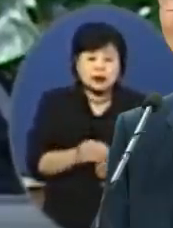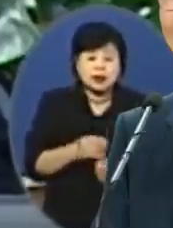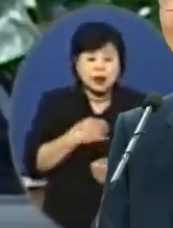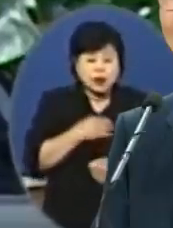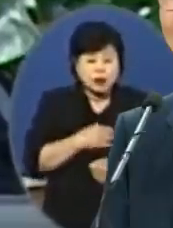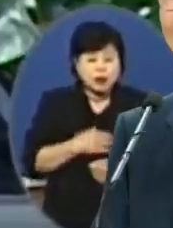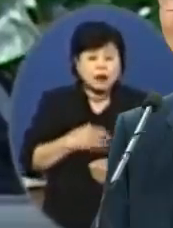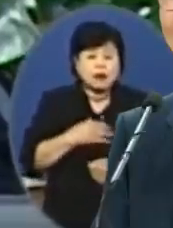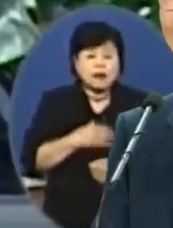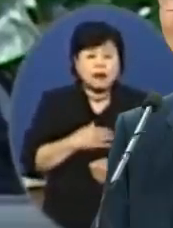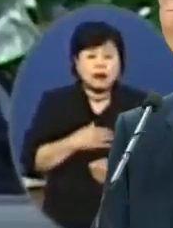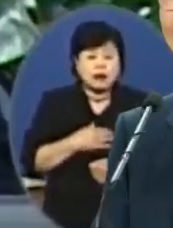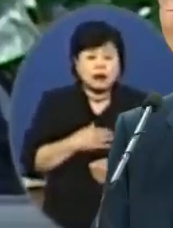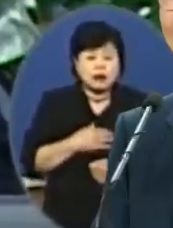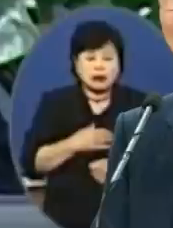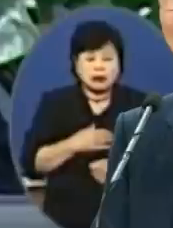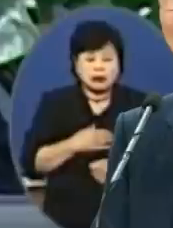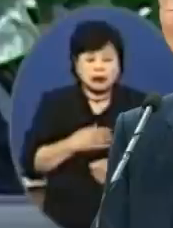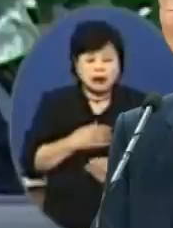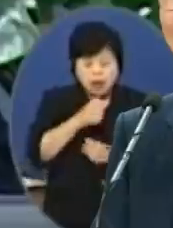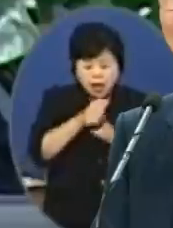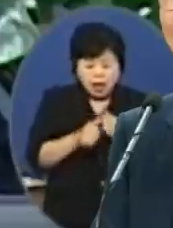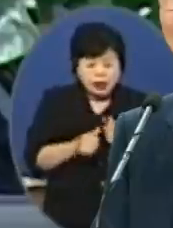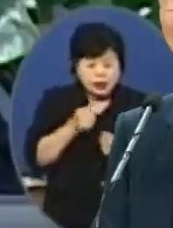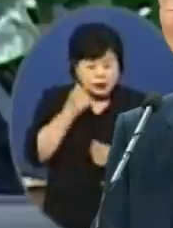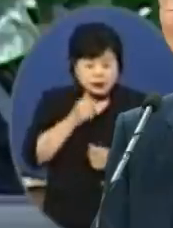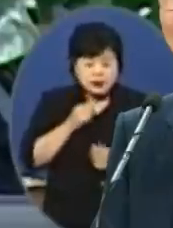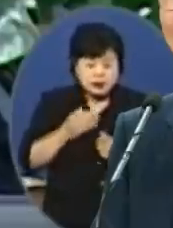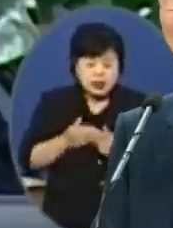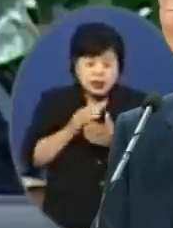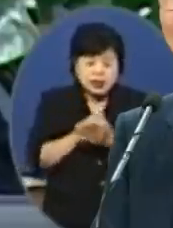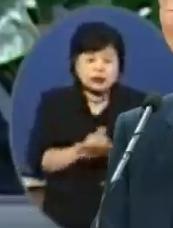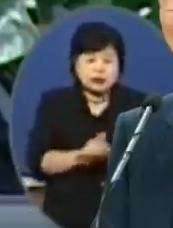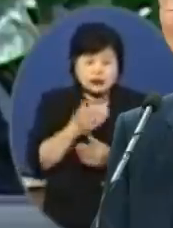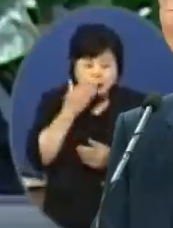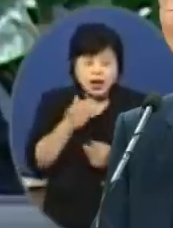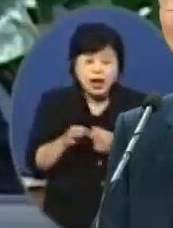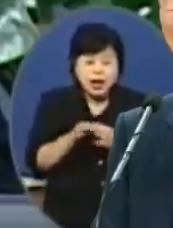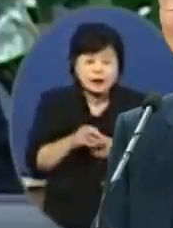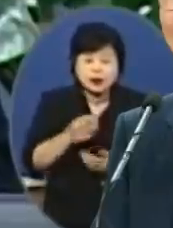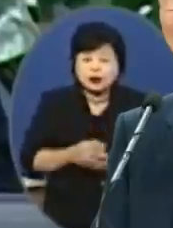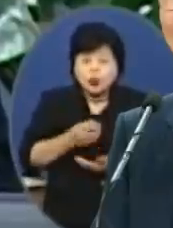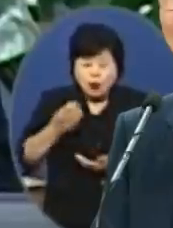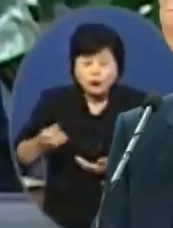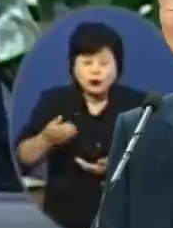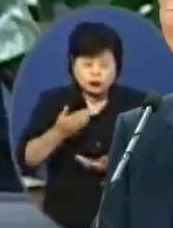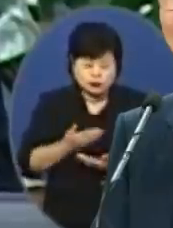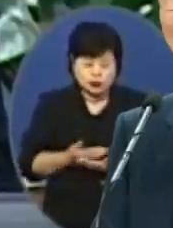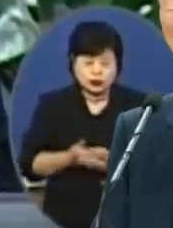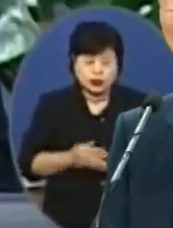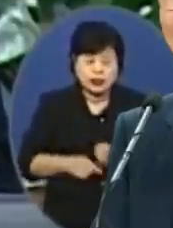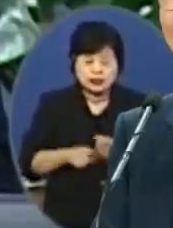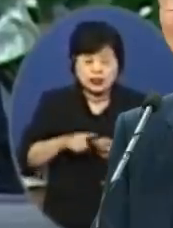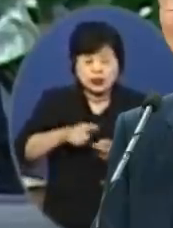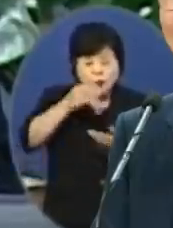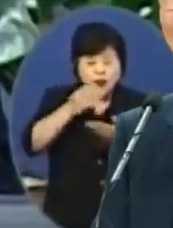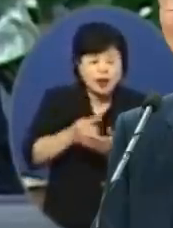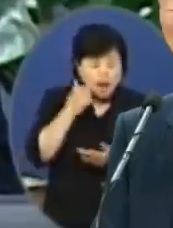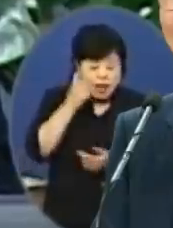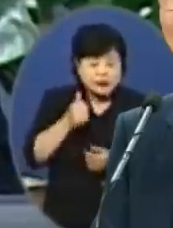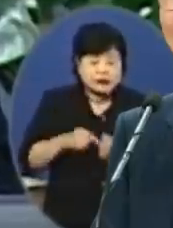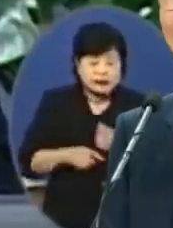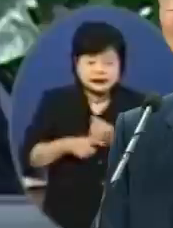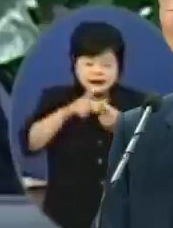괴롭습니까? 그는 여러 번 하나님 아버지께 기도했습니다. 할 수 있으면 이 잔을 옮겨주시옵소서. 그러나 내 뜻대로 마옵시고 아버지